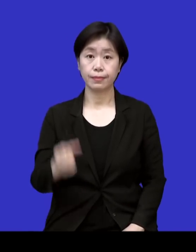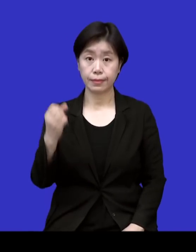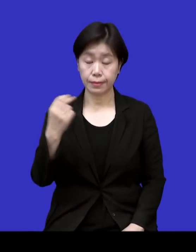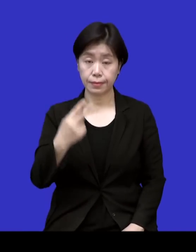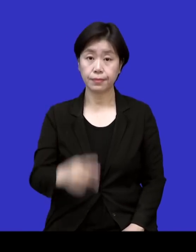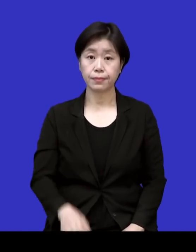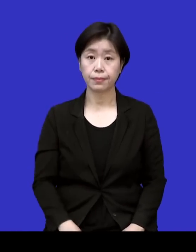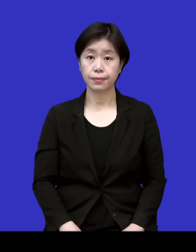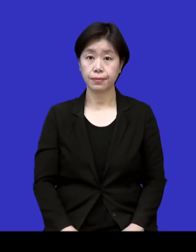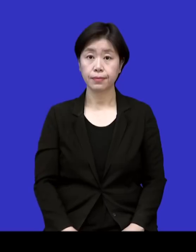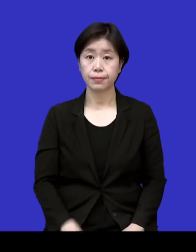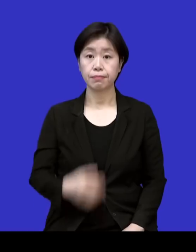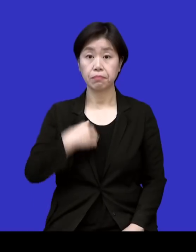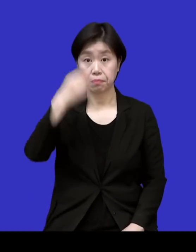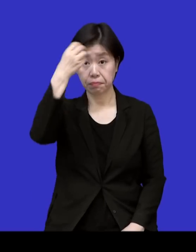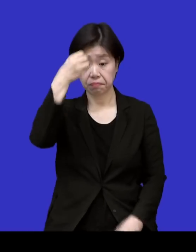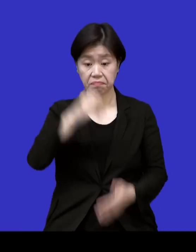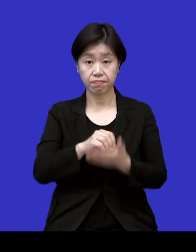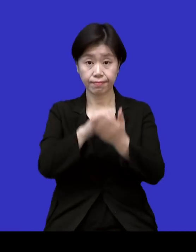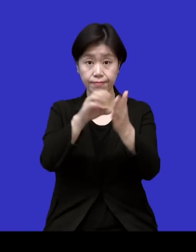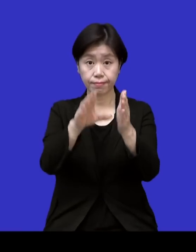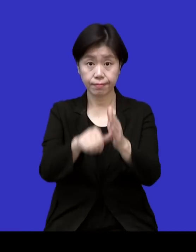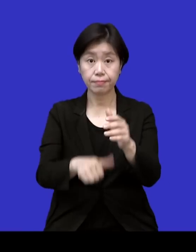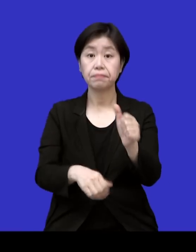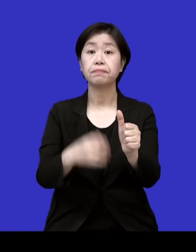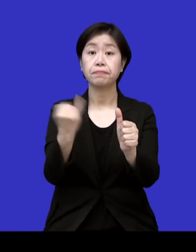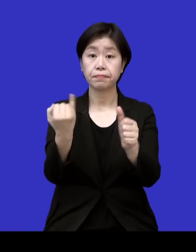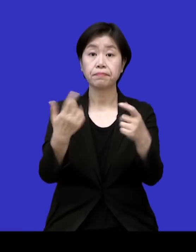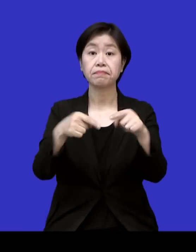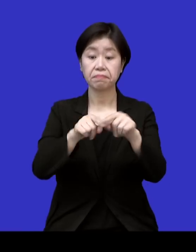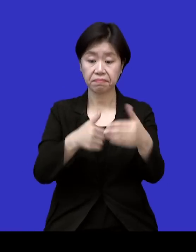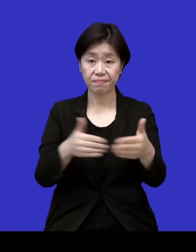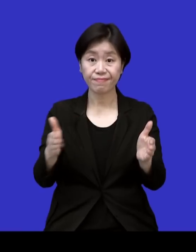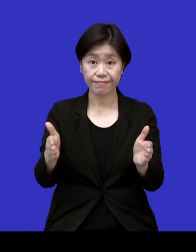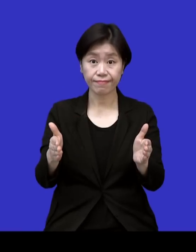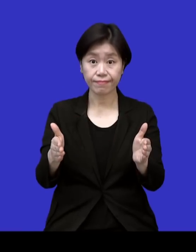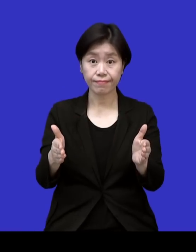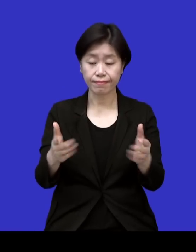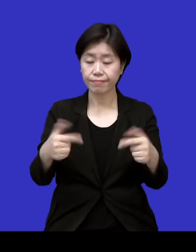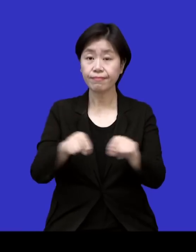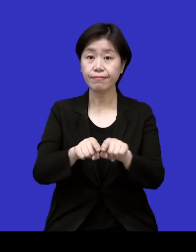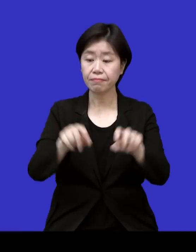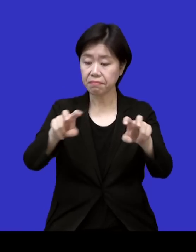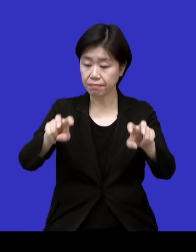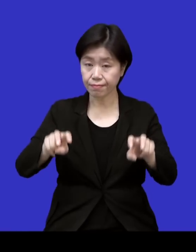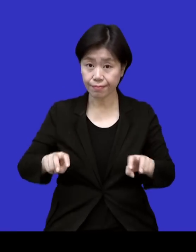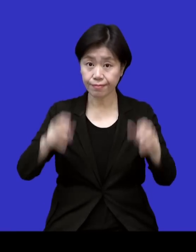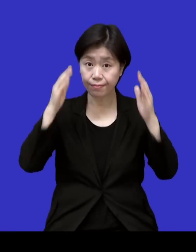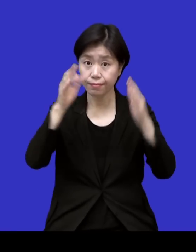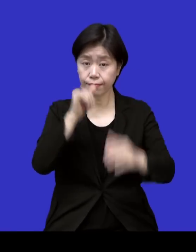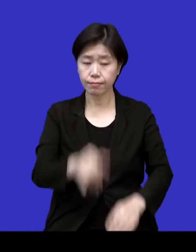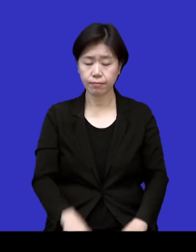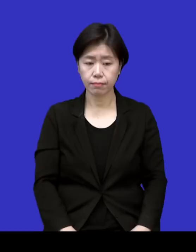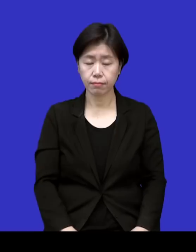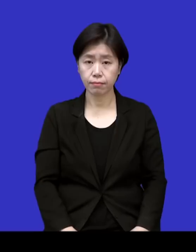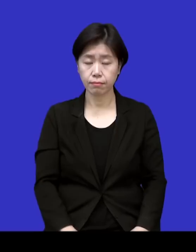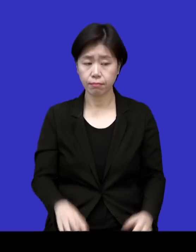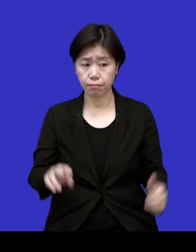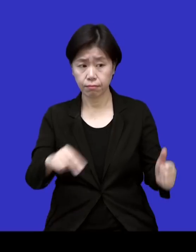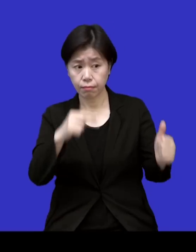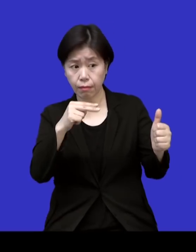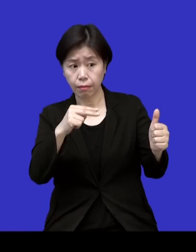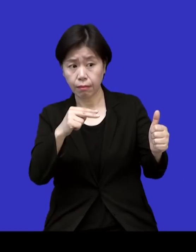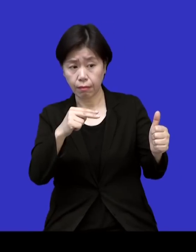그리고 이제 고등학교가 남녀공학이었어요. 네. 그러니까 이제 남자들이 너무 무서운 거예요. 근데 이제